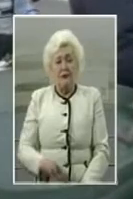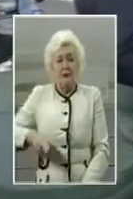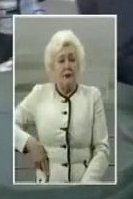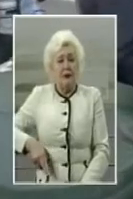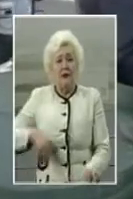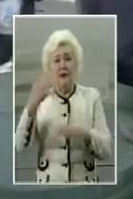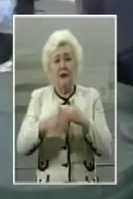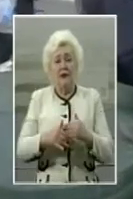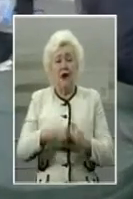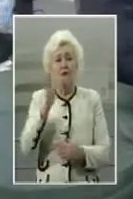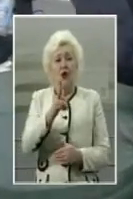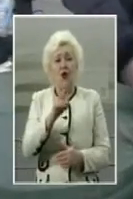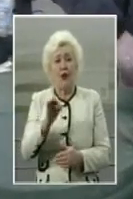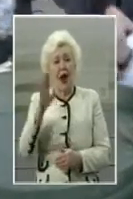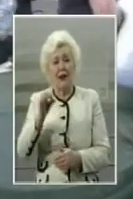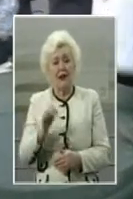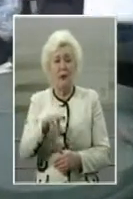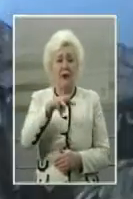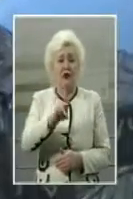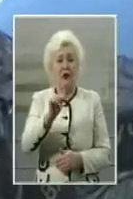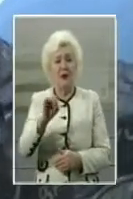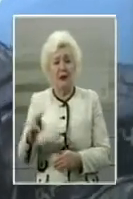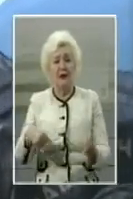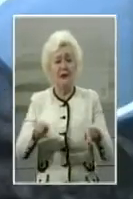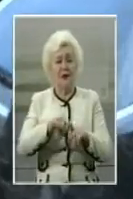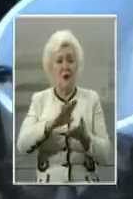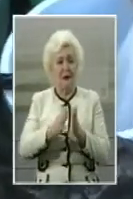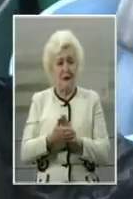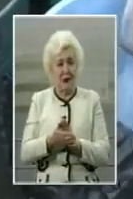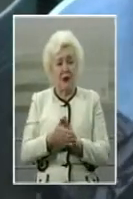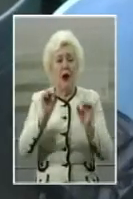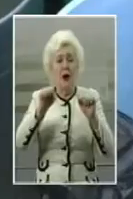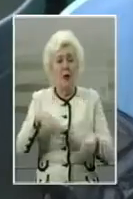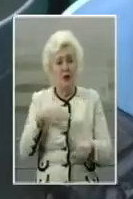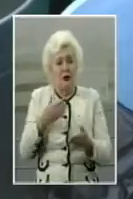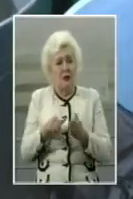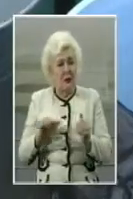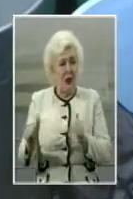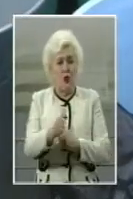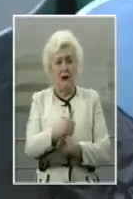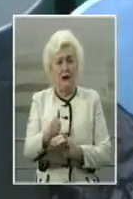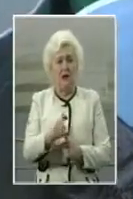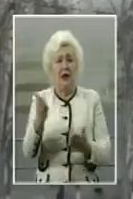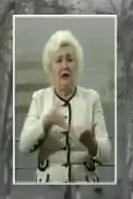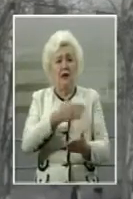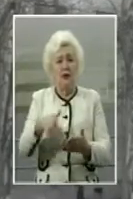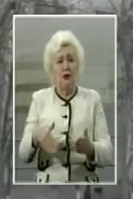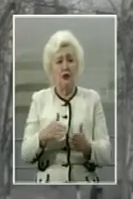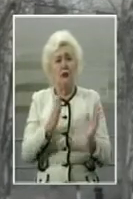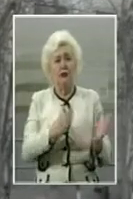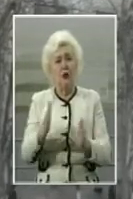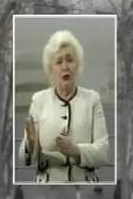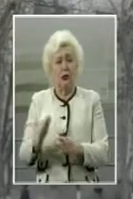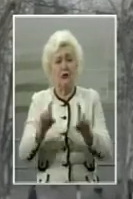Директор Херсонського водоканалу Михайло Чомирис говорить, що такої ситуації можна було уникнути, підключивши гуртожиток і